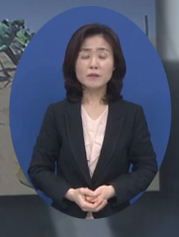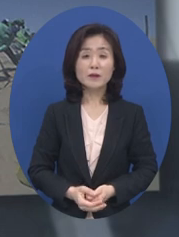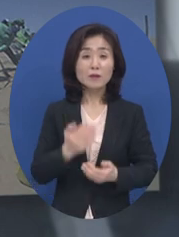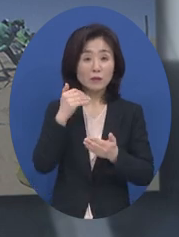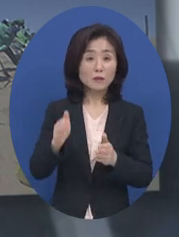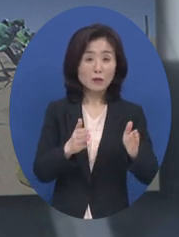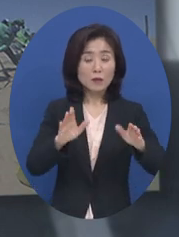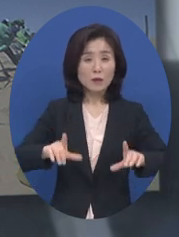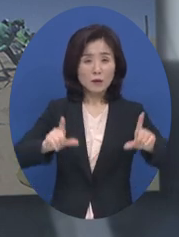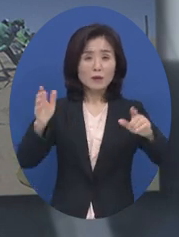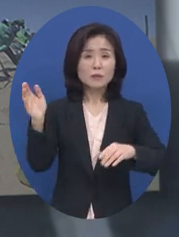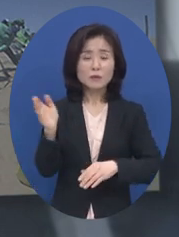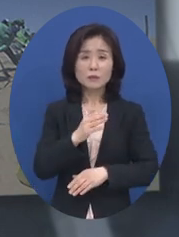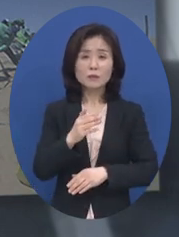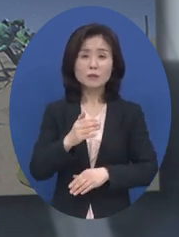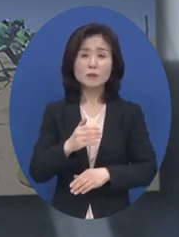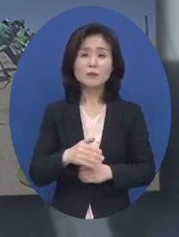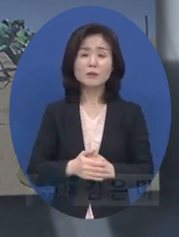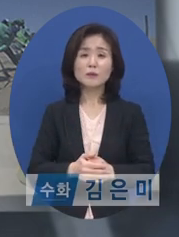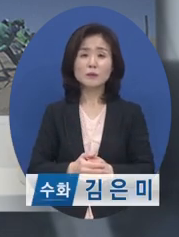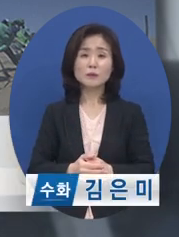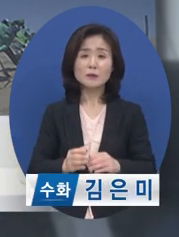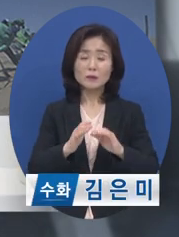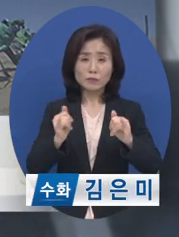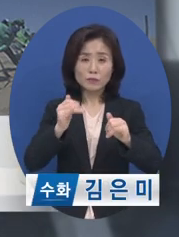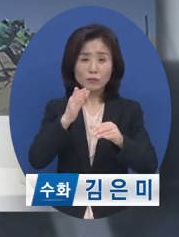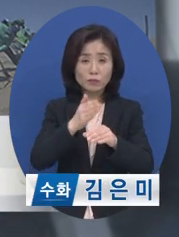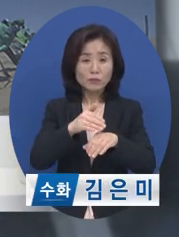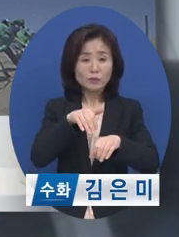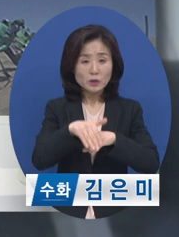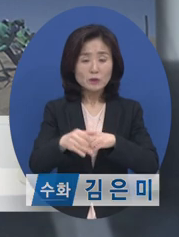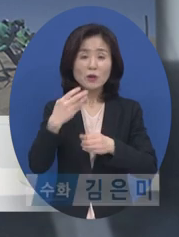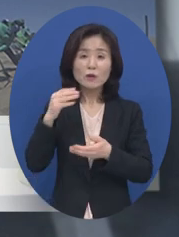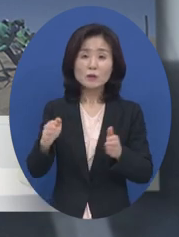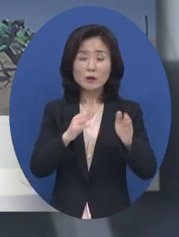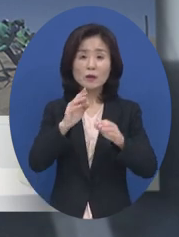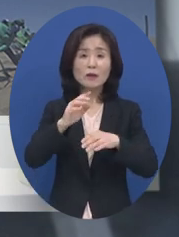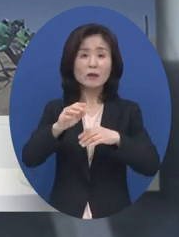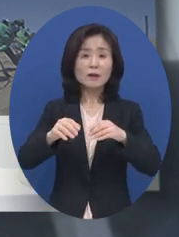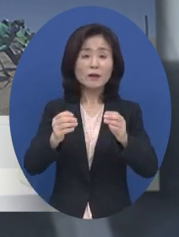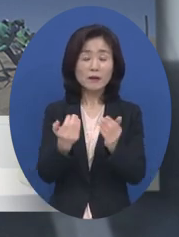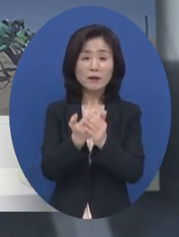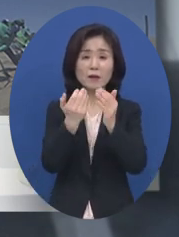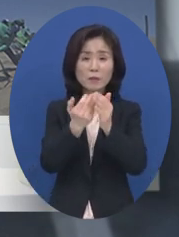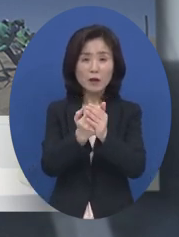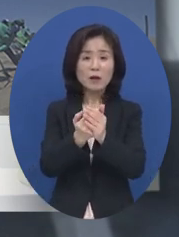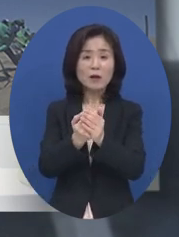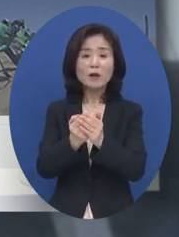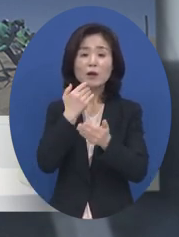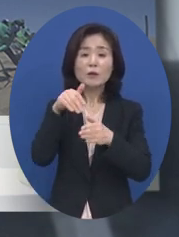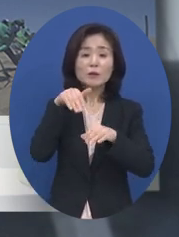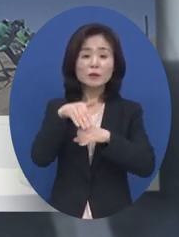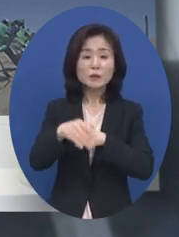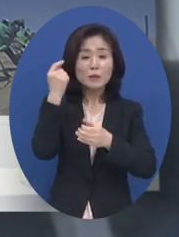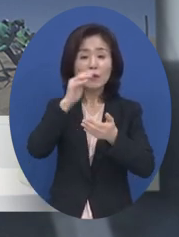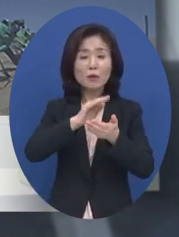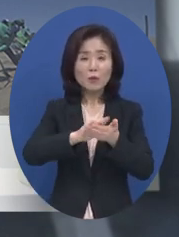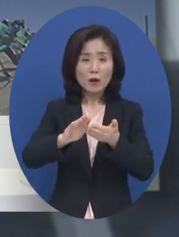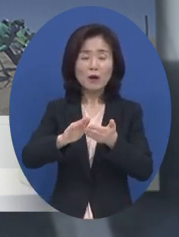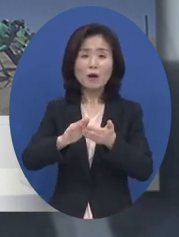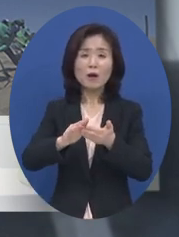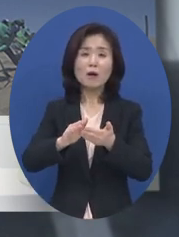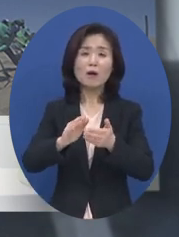경기도가 올해 부터 인도주의 와 경제개발 평화 정착에 어우러진 경기도 형평 와 공적 개발 원조 사업을